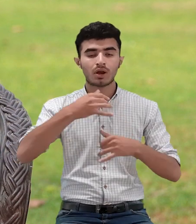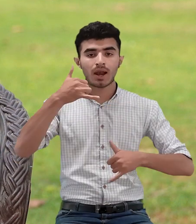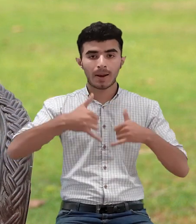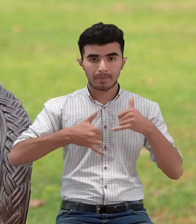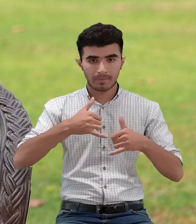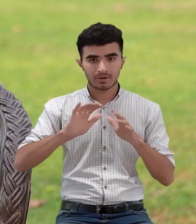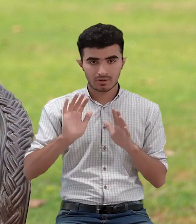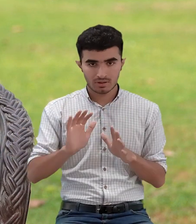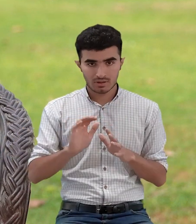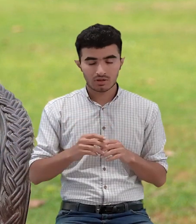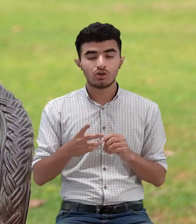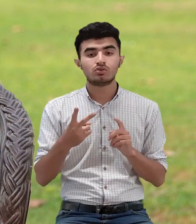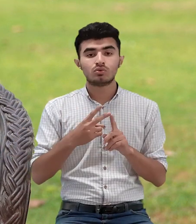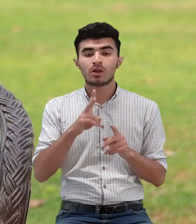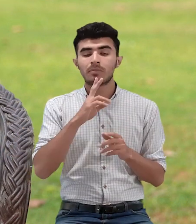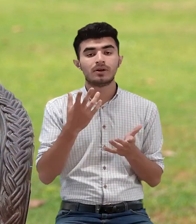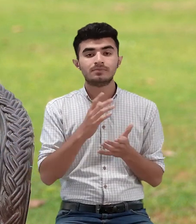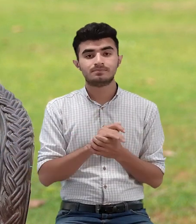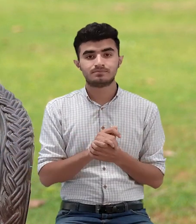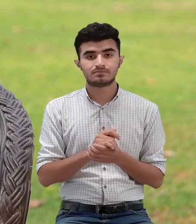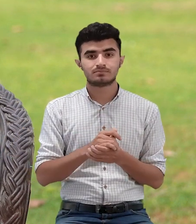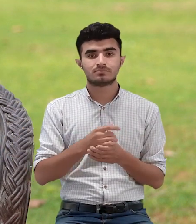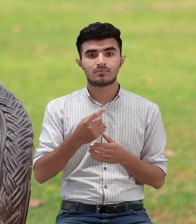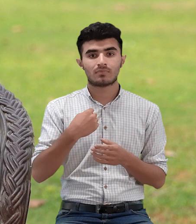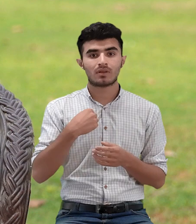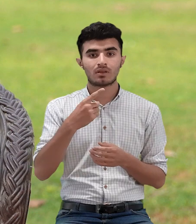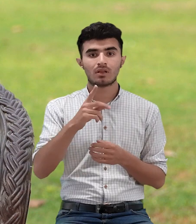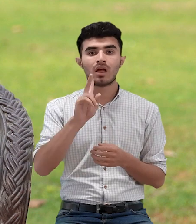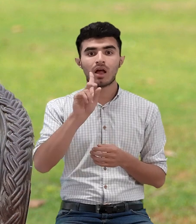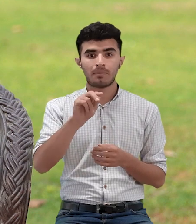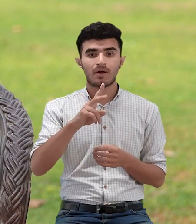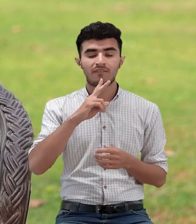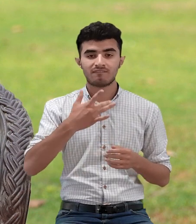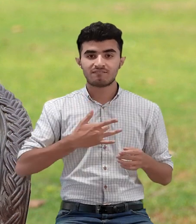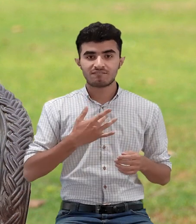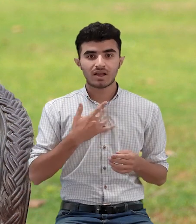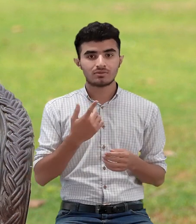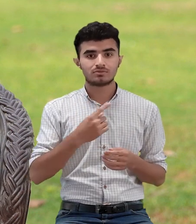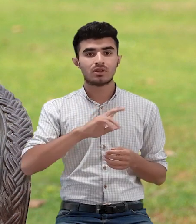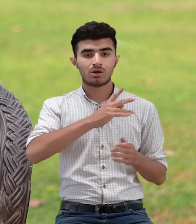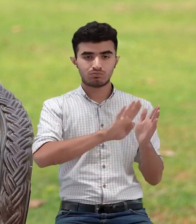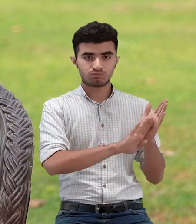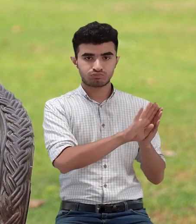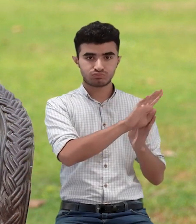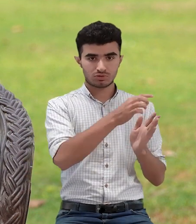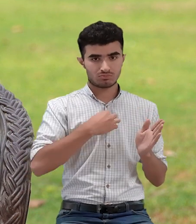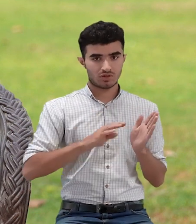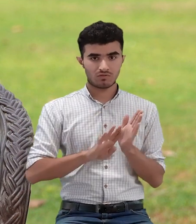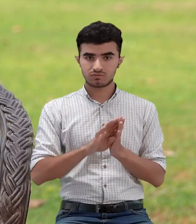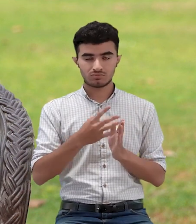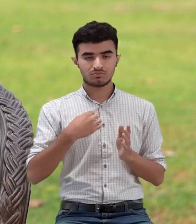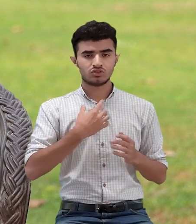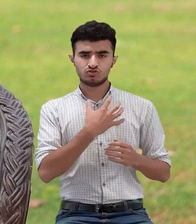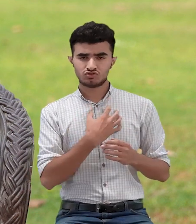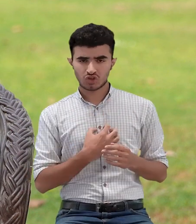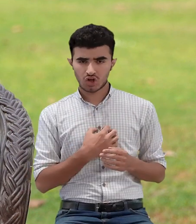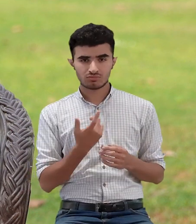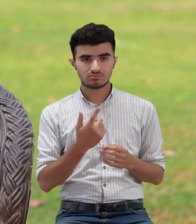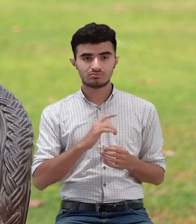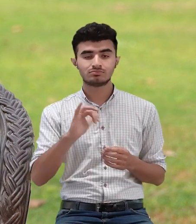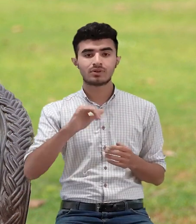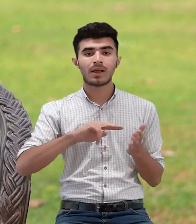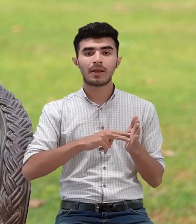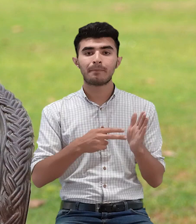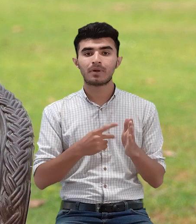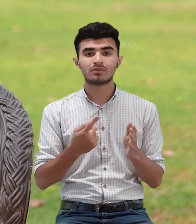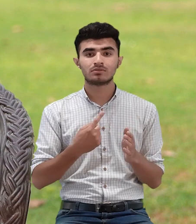ٹیسٹ کے لیے بنی ہے۔ دوسری بات یہ کہ میرے اندر اگر مجھے فیل ہو رہا ہے کہ دوسرا آگے نکل رہا ہے اور میں پین میں چلا جاتا ہوں،